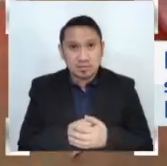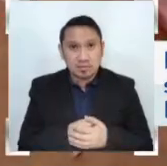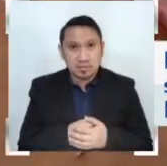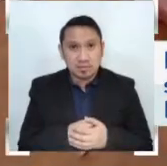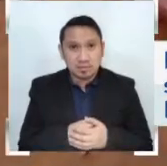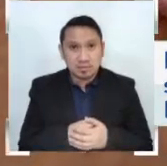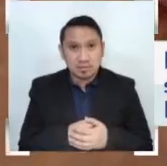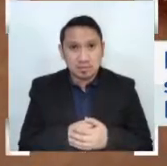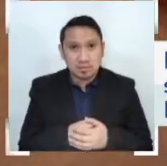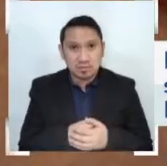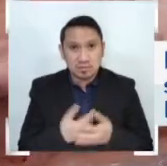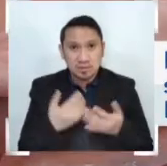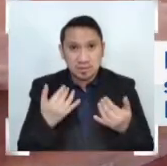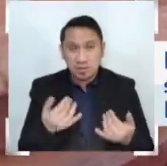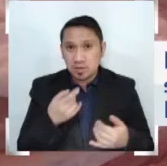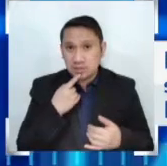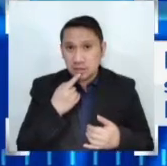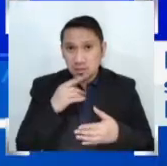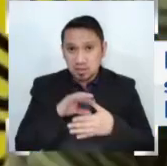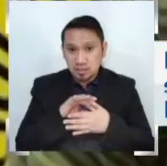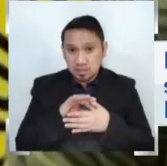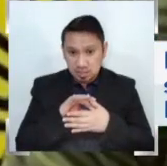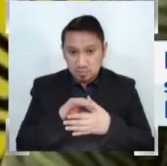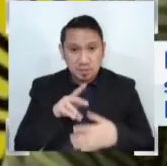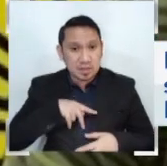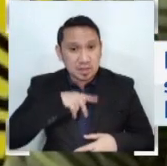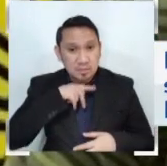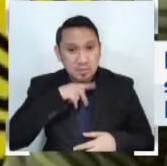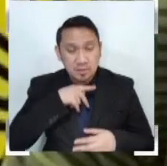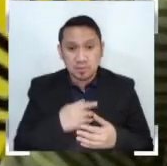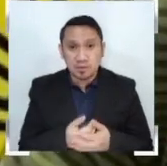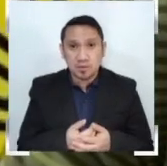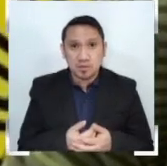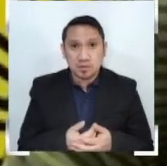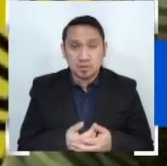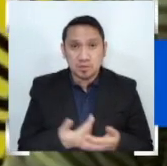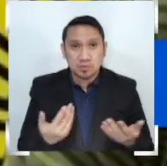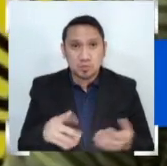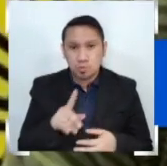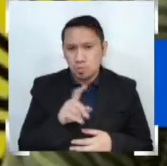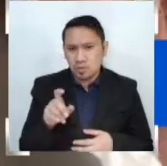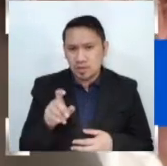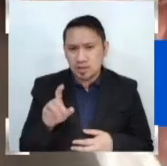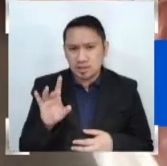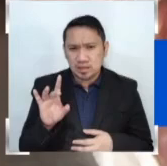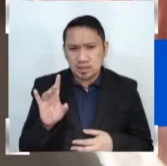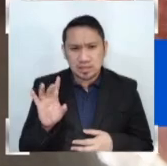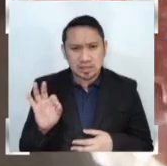Ang karne ng baboy kasi ang live weight nagre-range na lang ng 196